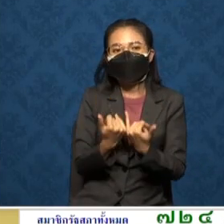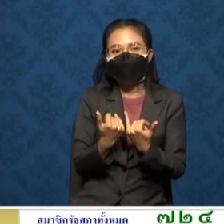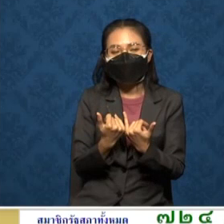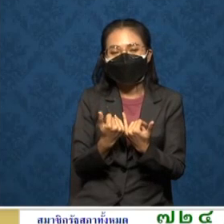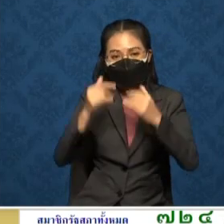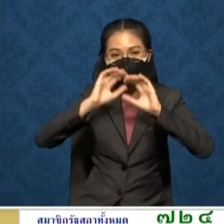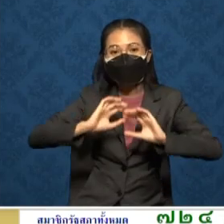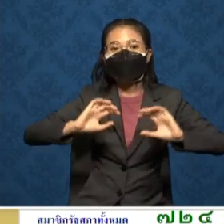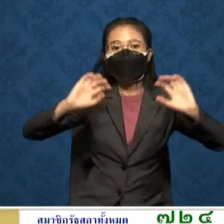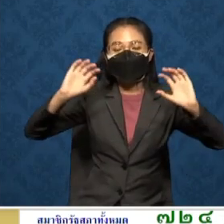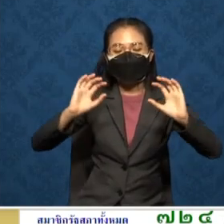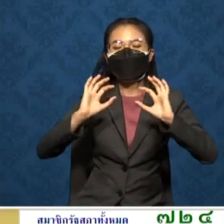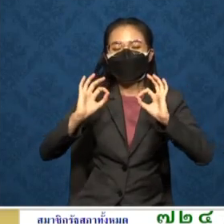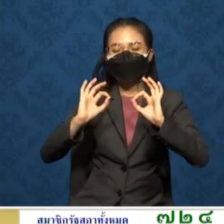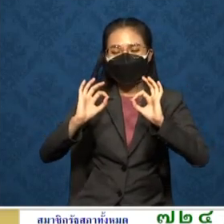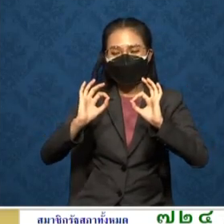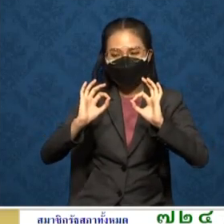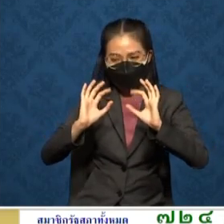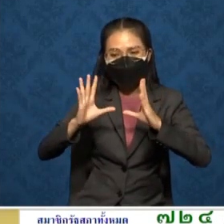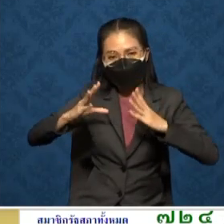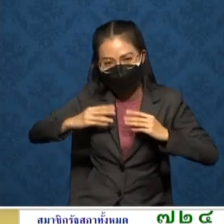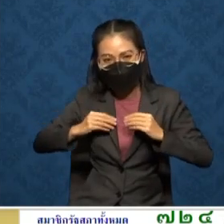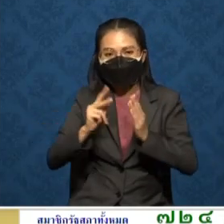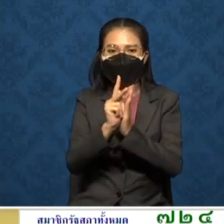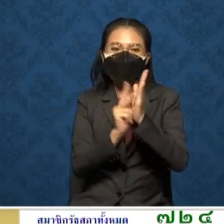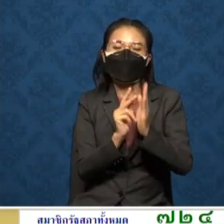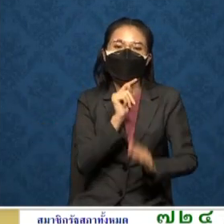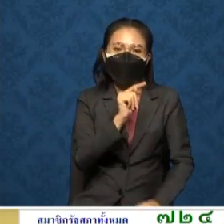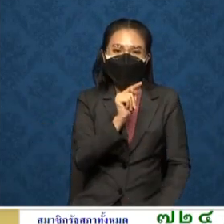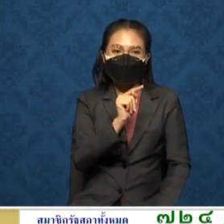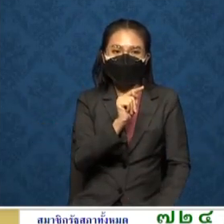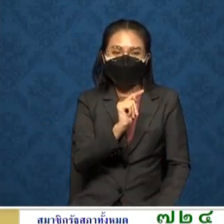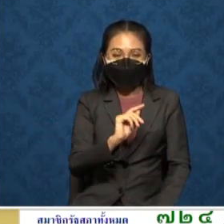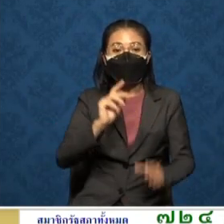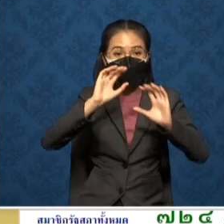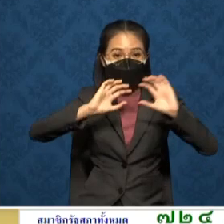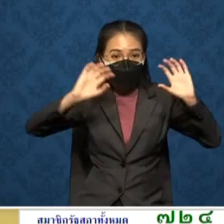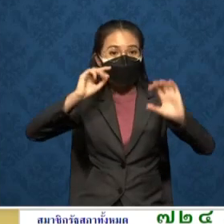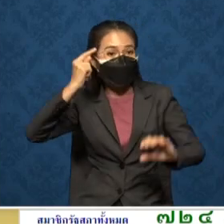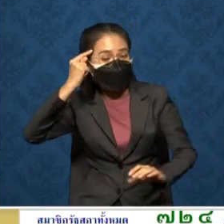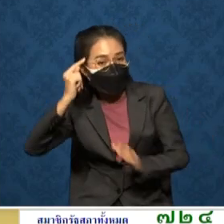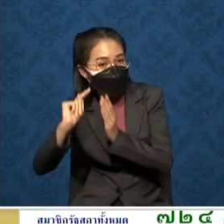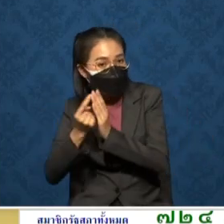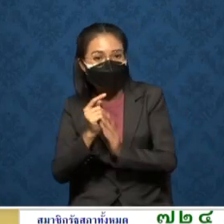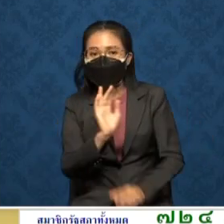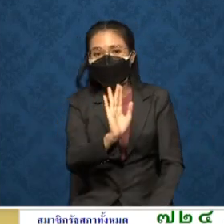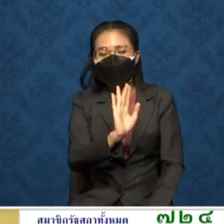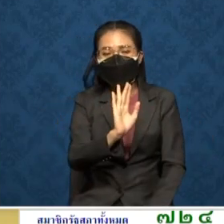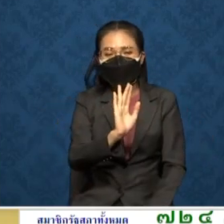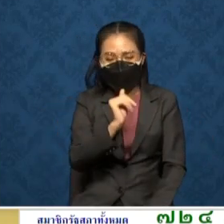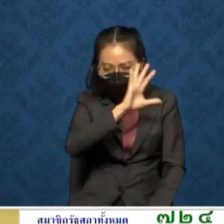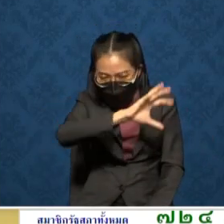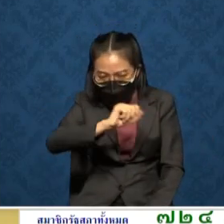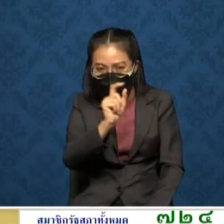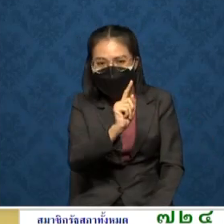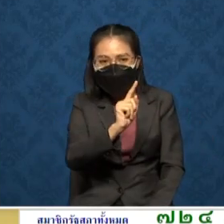บาลเองก็ขอรับครับว่ากฎหมายนี้ไม่ใช่เป็นความคิดริเริ่มอะไรของรัฐบาลนี้โดยแท้ทั้งหมดหรอกเป็น